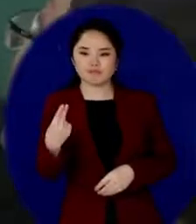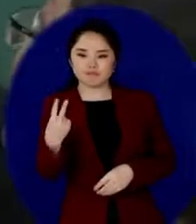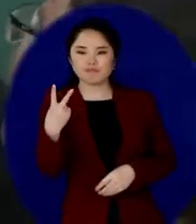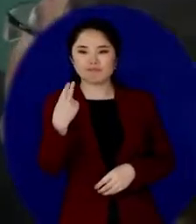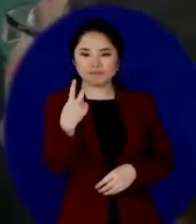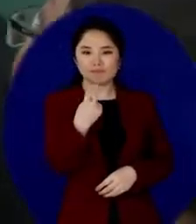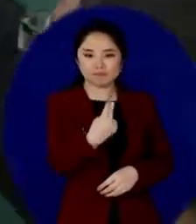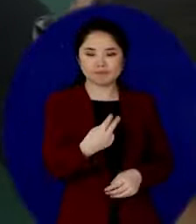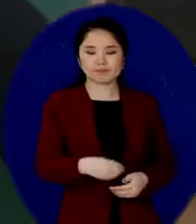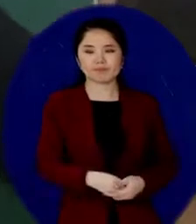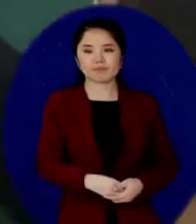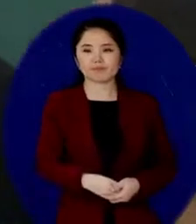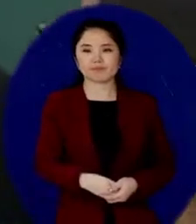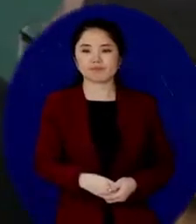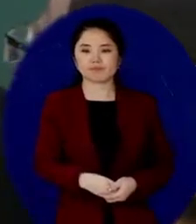2